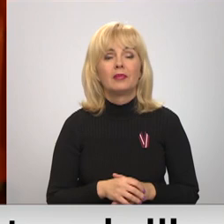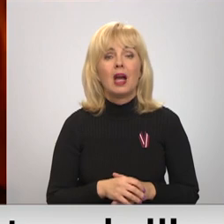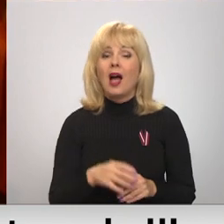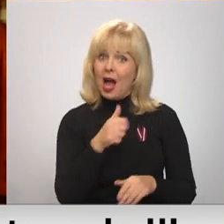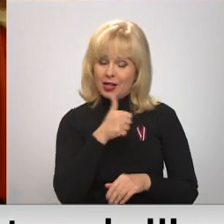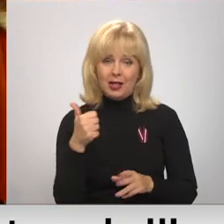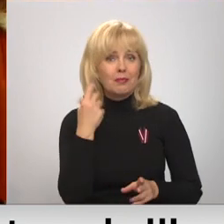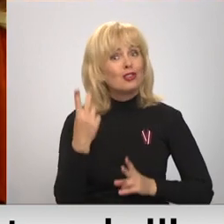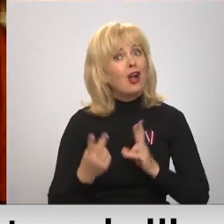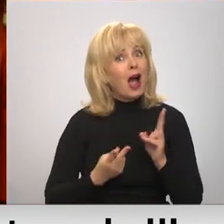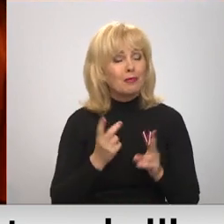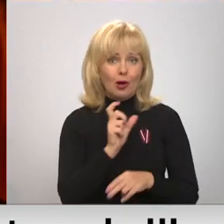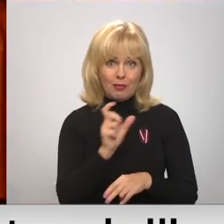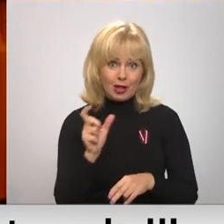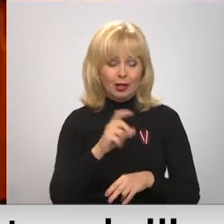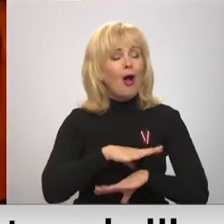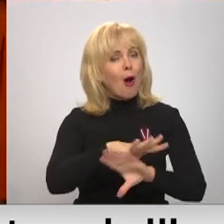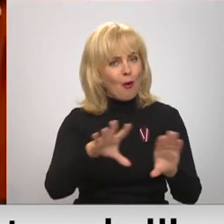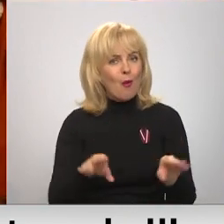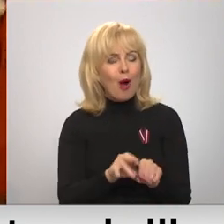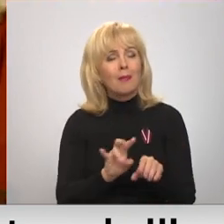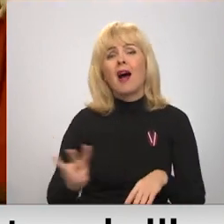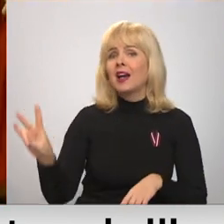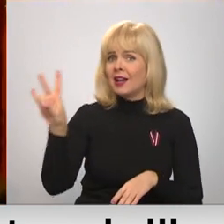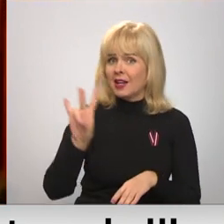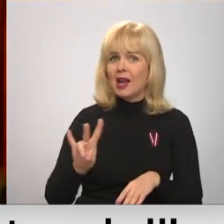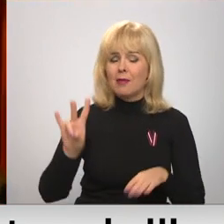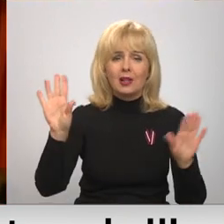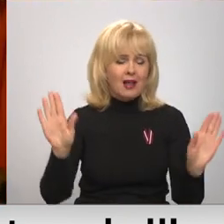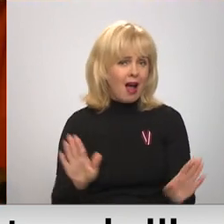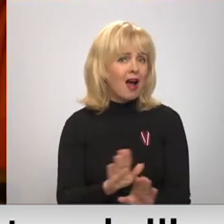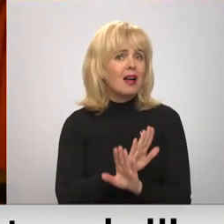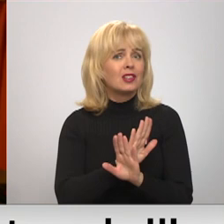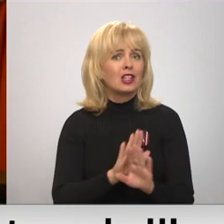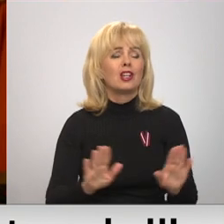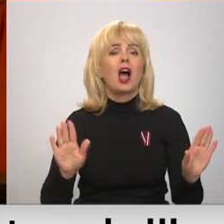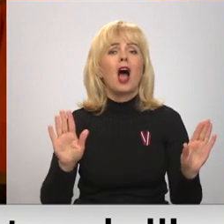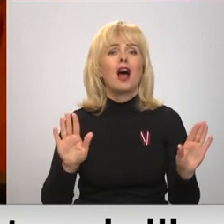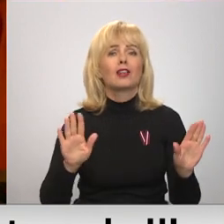Īpaši emocionāls brīdis bija kopīga himnas dziedāšana.